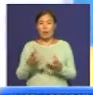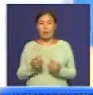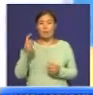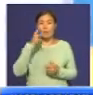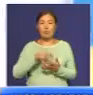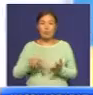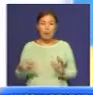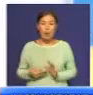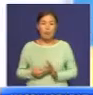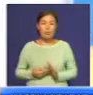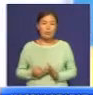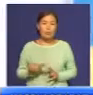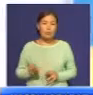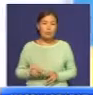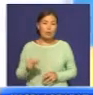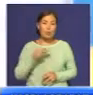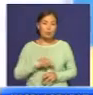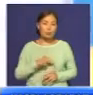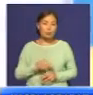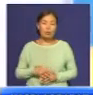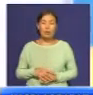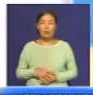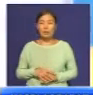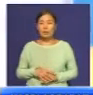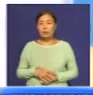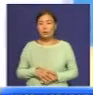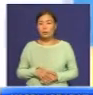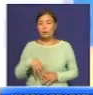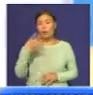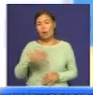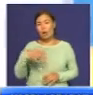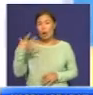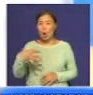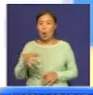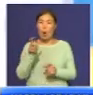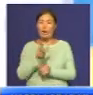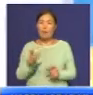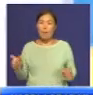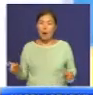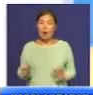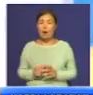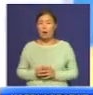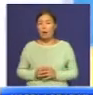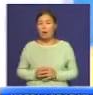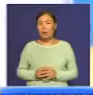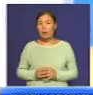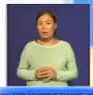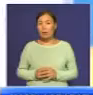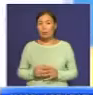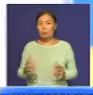таңда сол 34 адамды тағы да сол 40-50 адамға дейінгі жаңағы